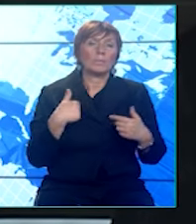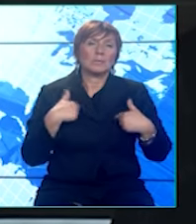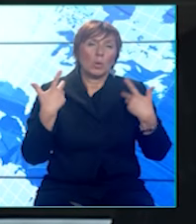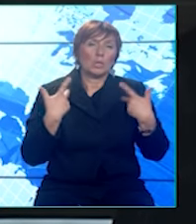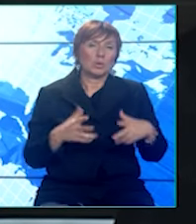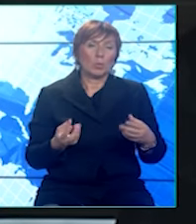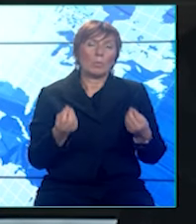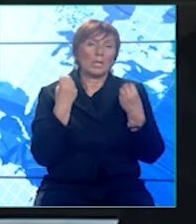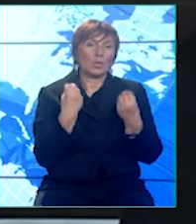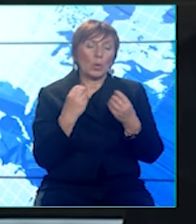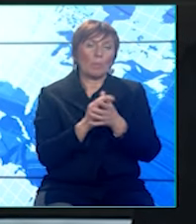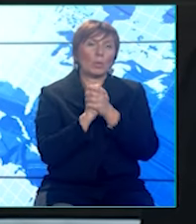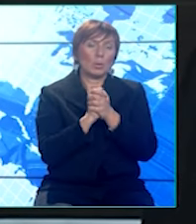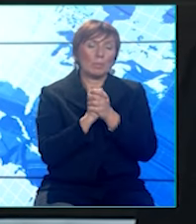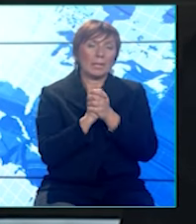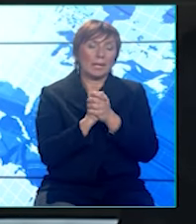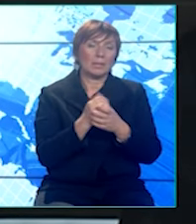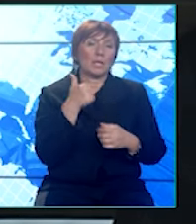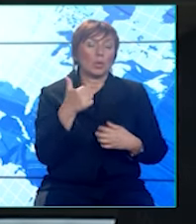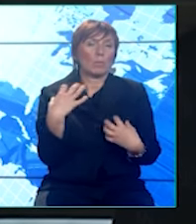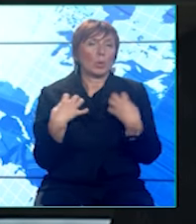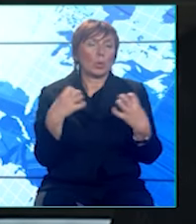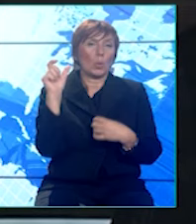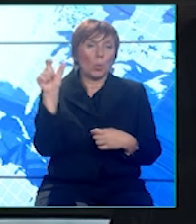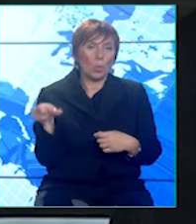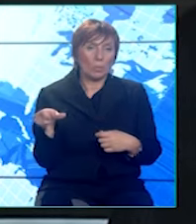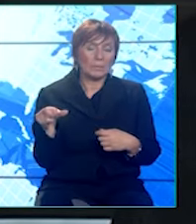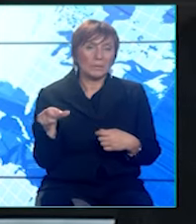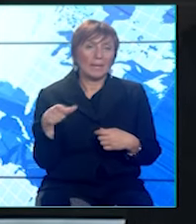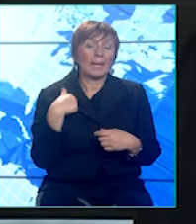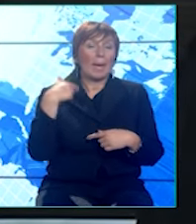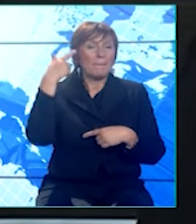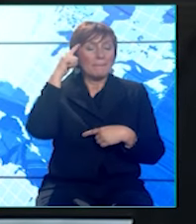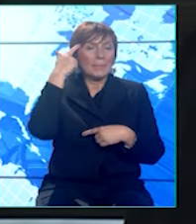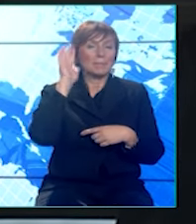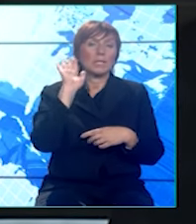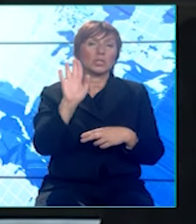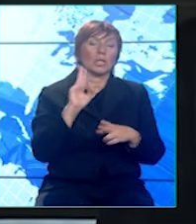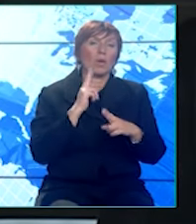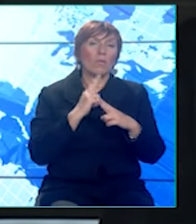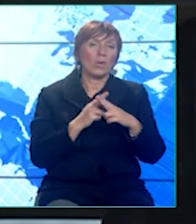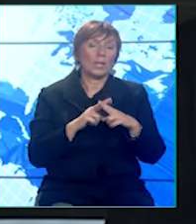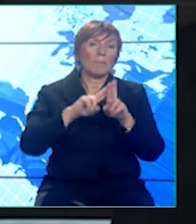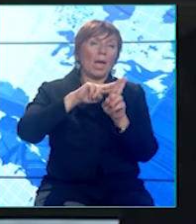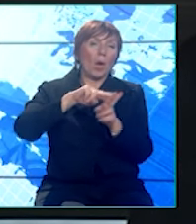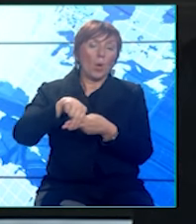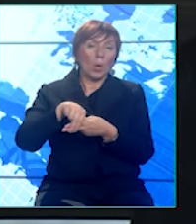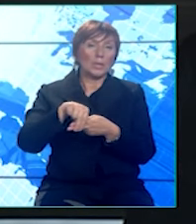Izgubili smo jednog dobrog druga, prijatelja, dobrog glumca i mislim da će njegovo ime